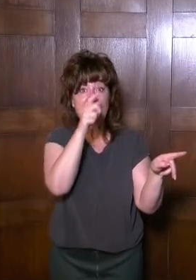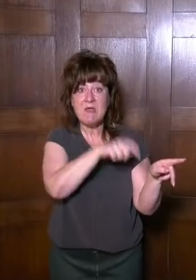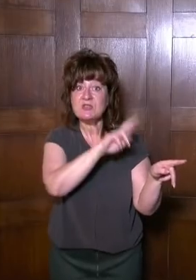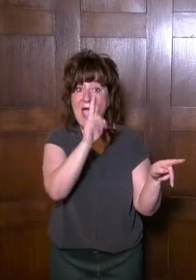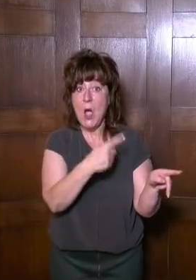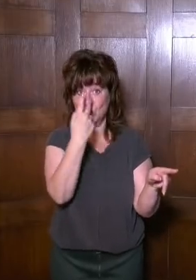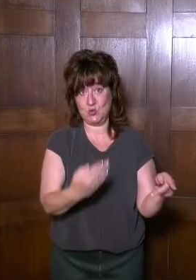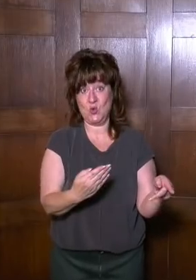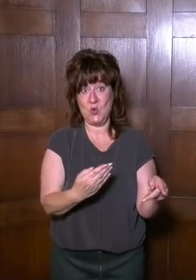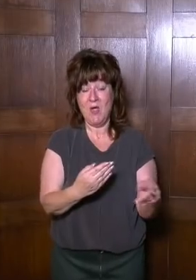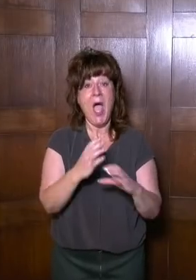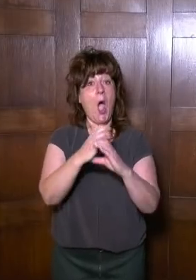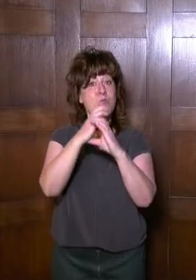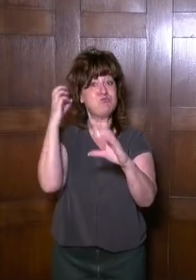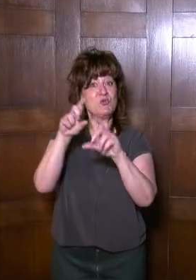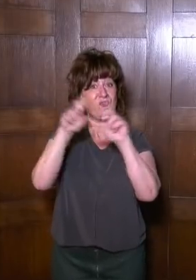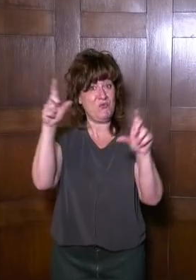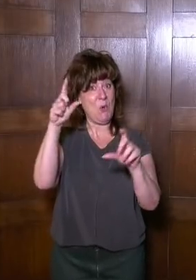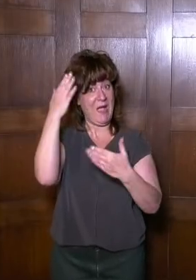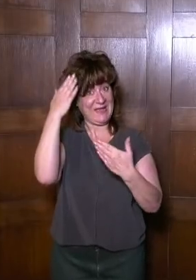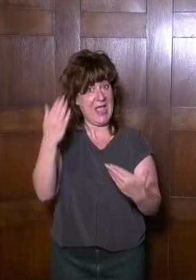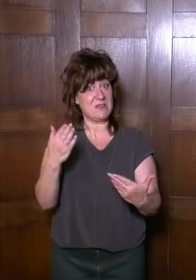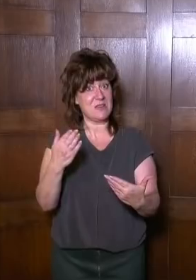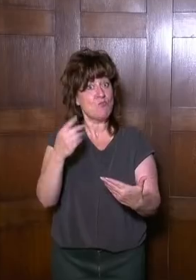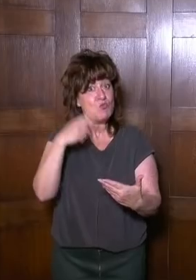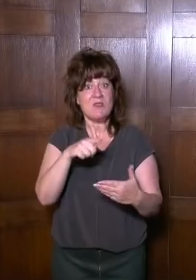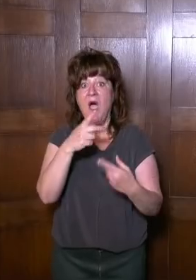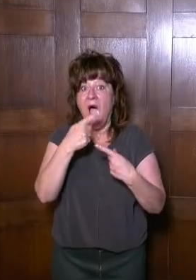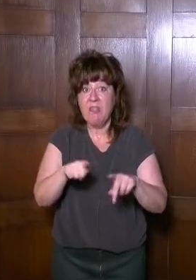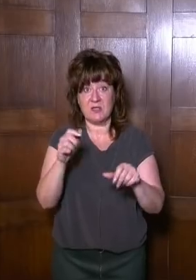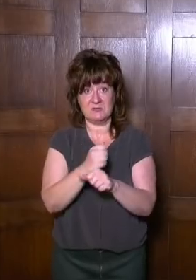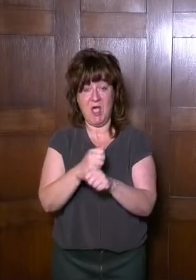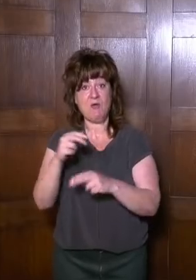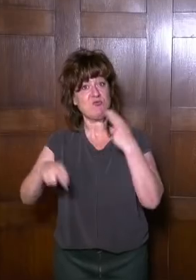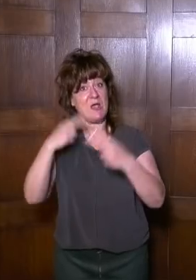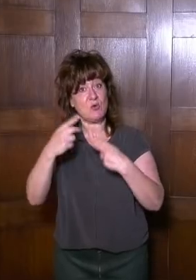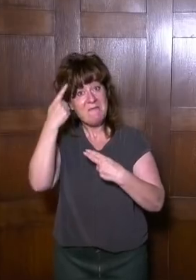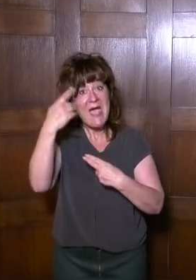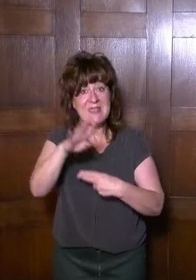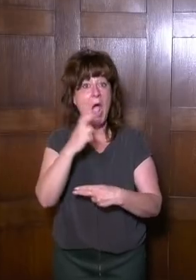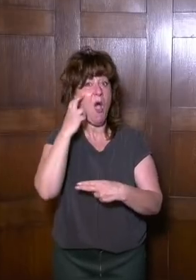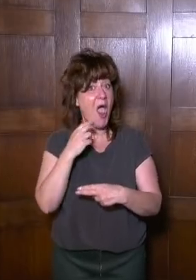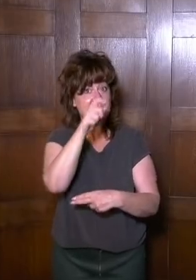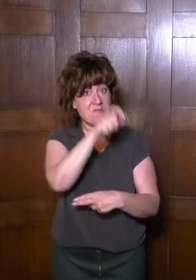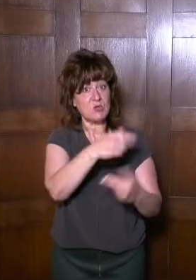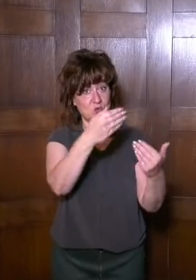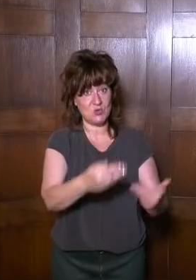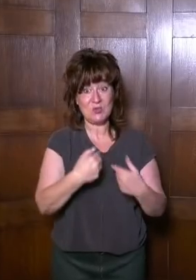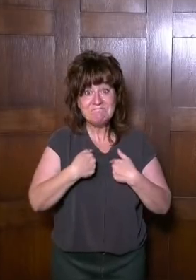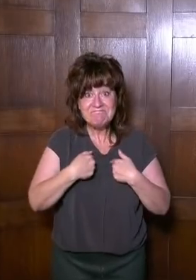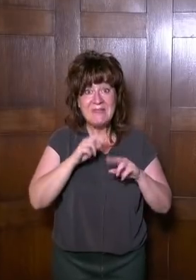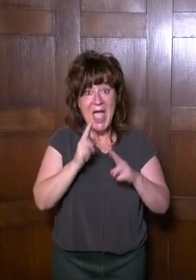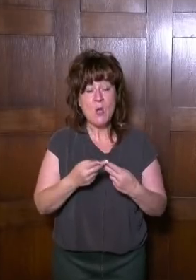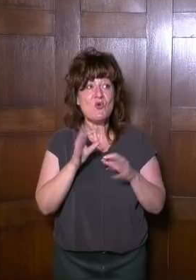die Busunternehmer, dass wir da einiges unternehmen müssen, und das wissen die Gastronomen. Und uns geht es genauso, dass wir für